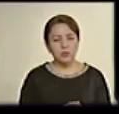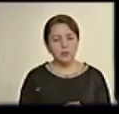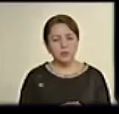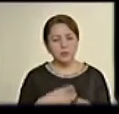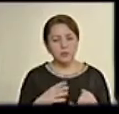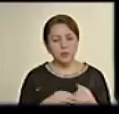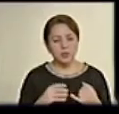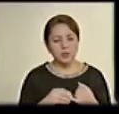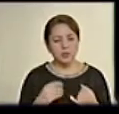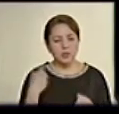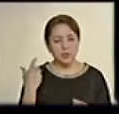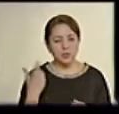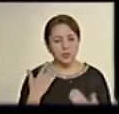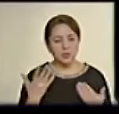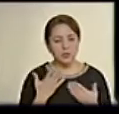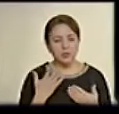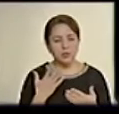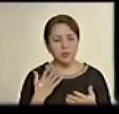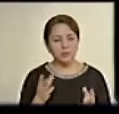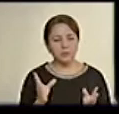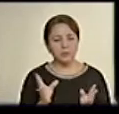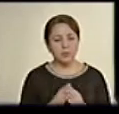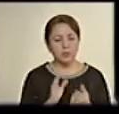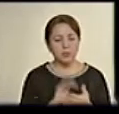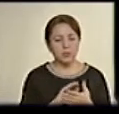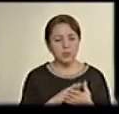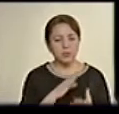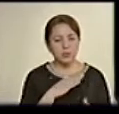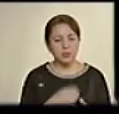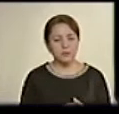egaligi, xo'sh, qanday yer egaliklar bilan tanishib o'tdik?